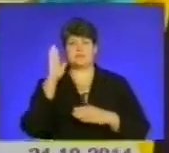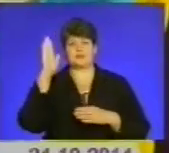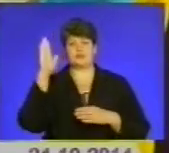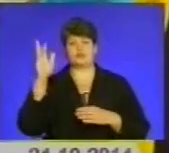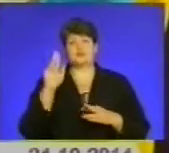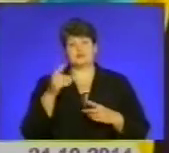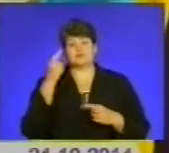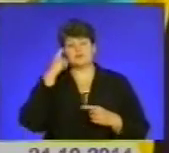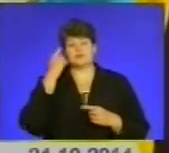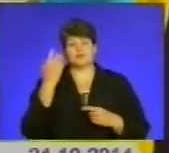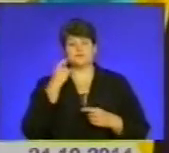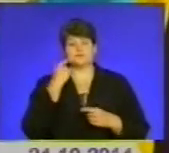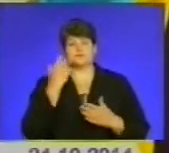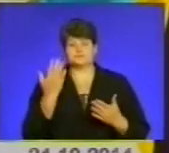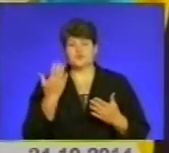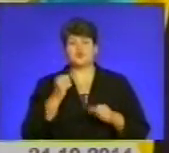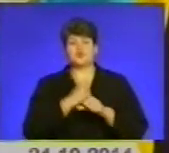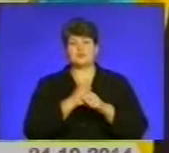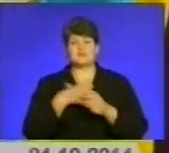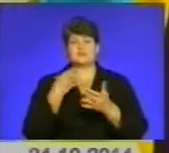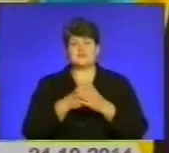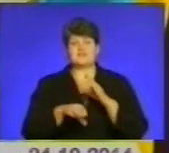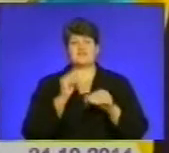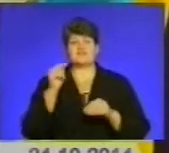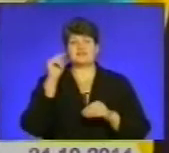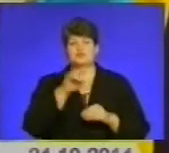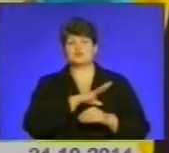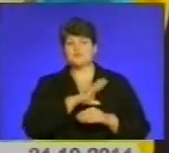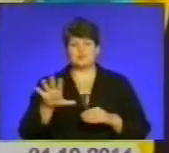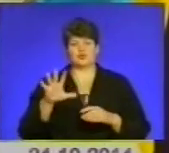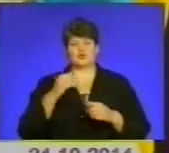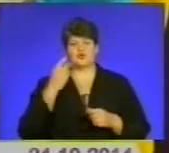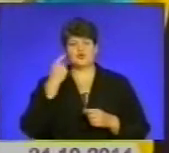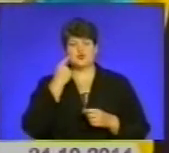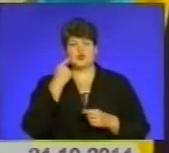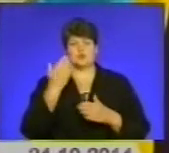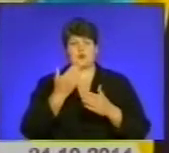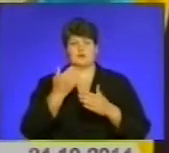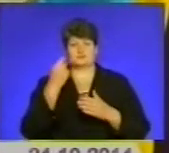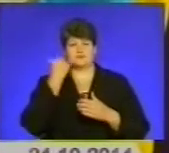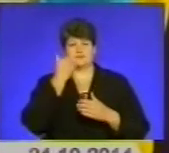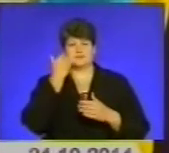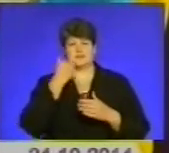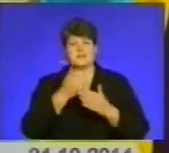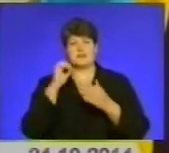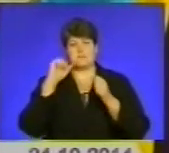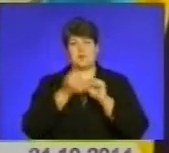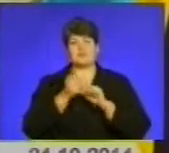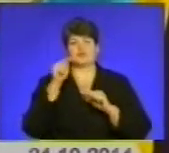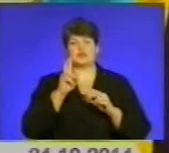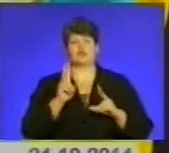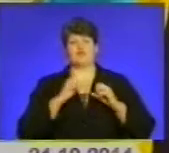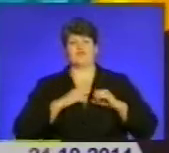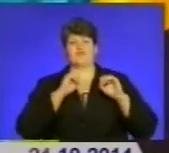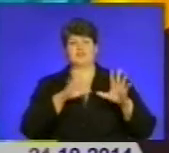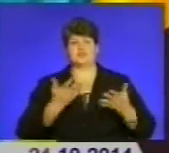совість. Зробіть свій вибір так, щоб не було соромно перед пам'яттю тих, хто віддав життя за Україну, і тих, хто нині стійко